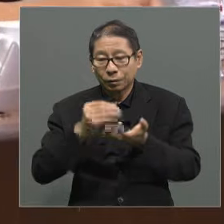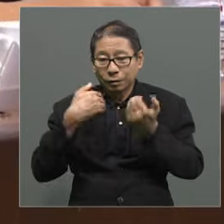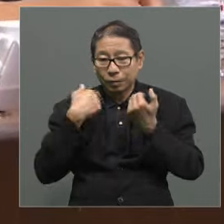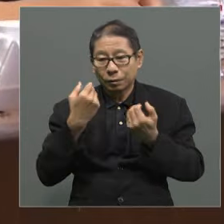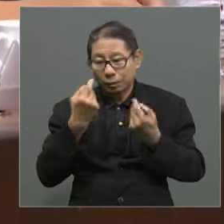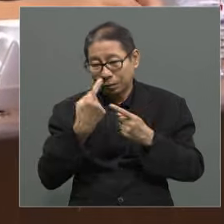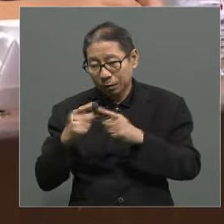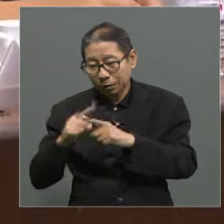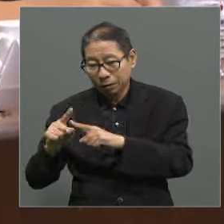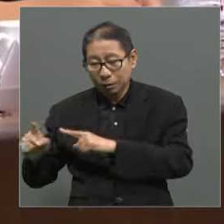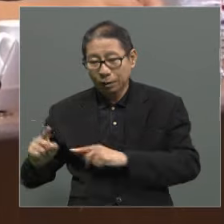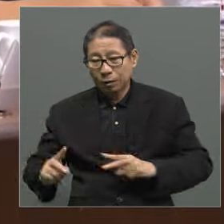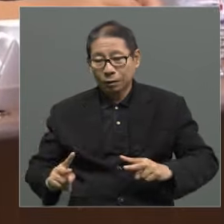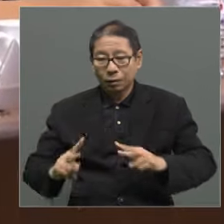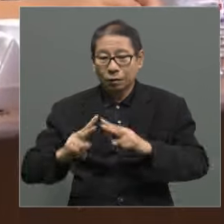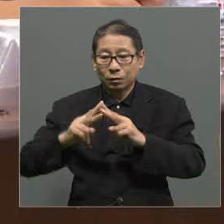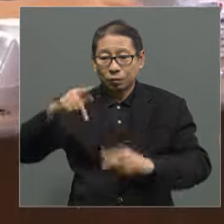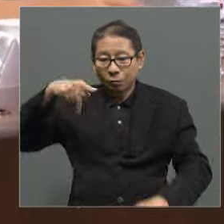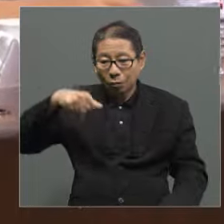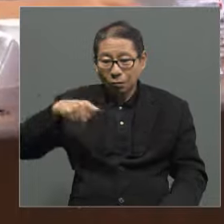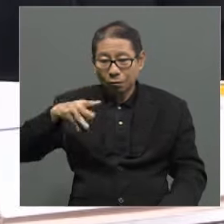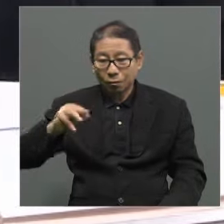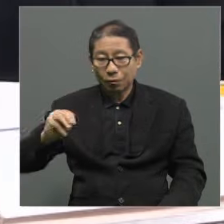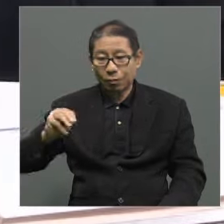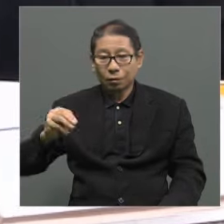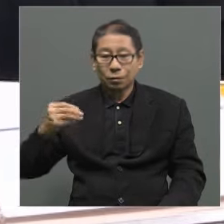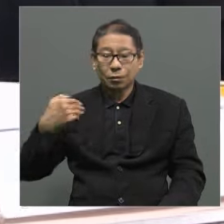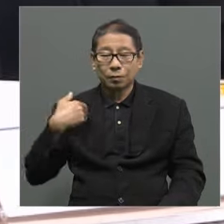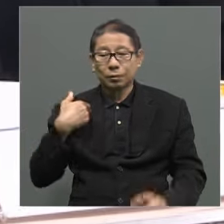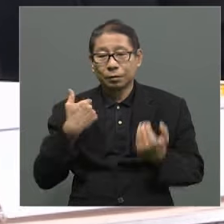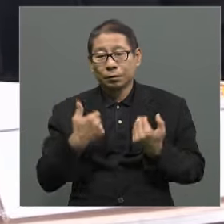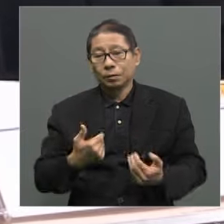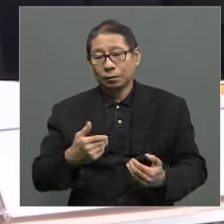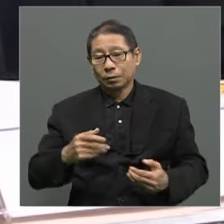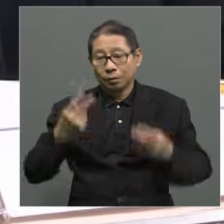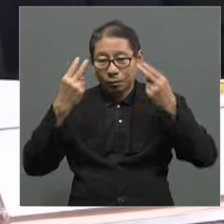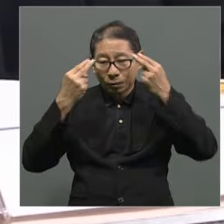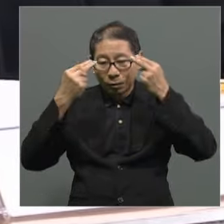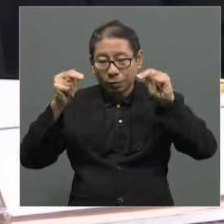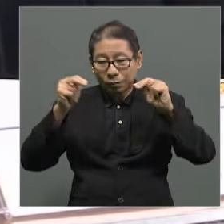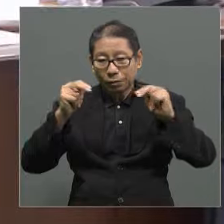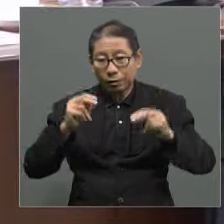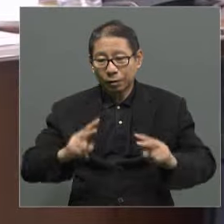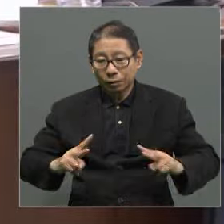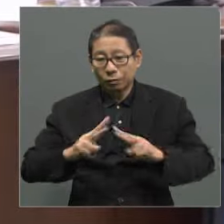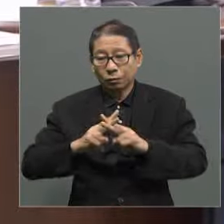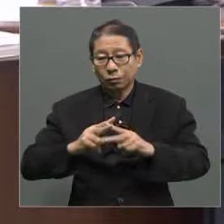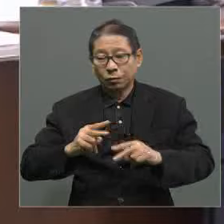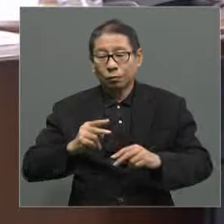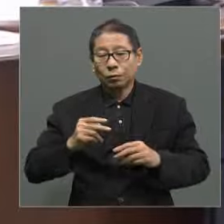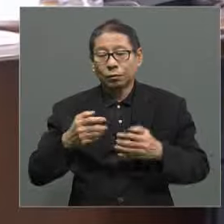นิธิปเต๊กตึ๊งกระทรวงการพัฒนาสังคมและความมั่นคงของมนุษย์หรือพมสำนักนายกรัฐมนตรีแล้วก็กระทรวงอุตสาหกรรมด้วยนะ